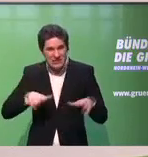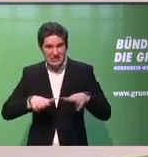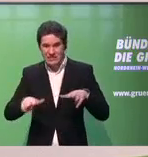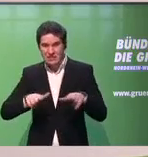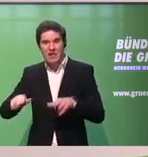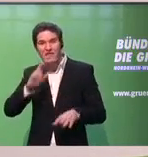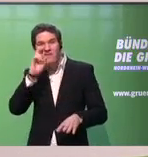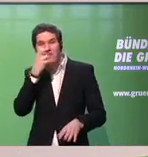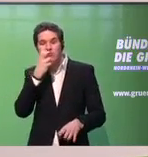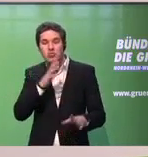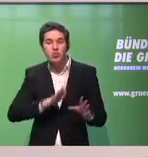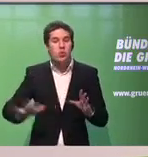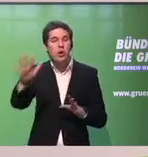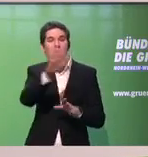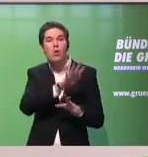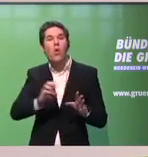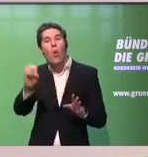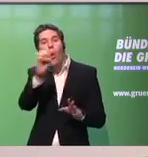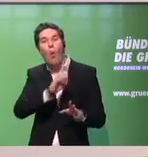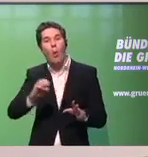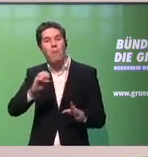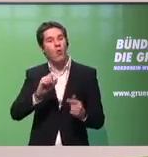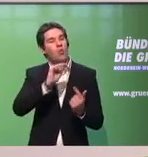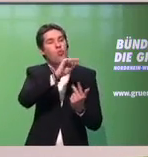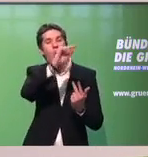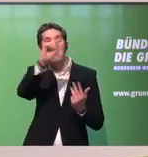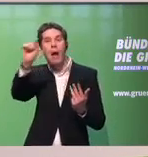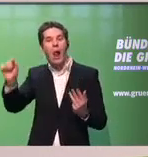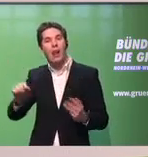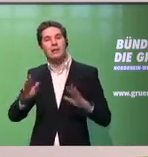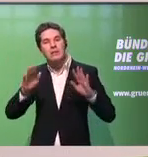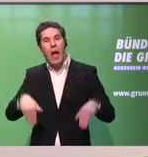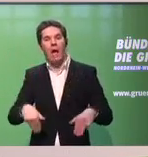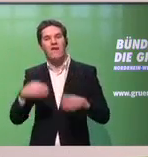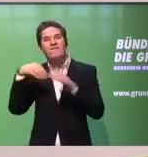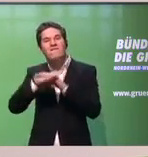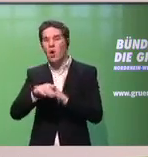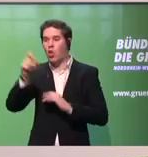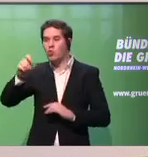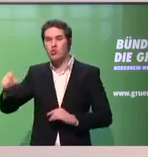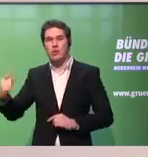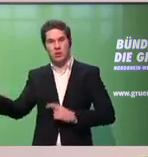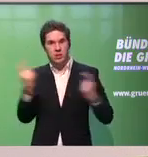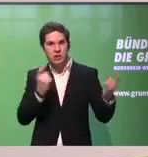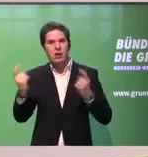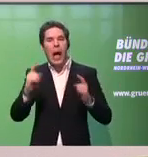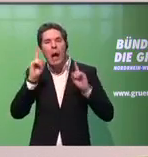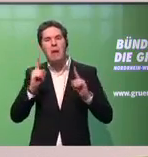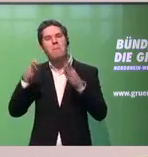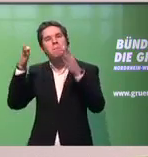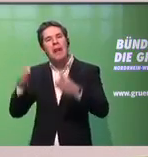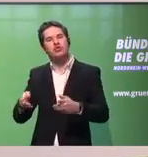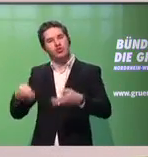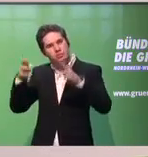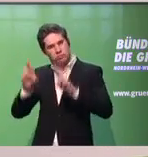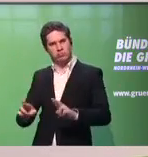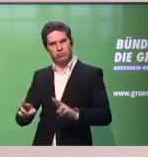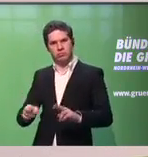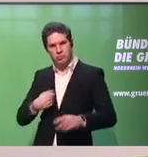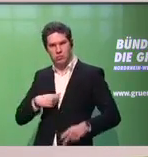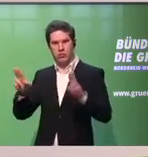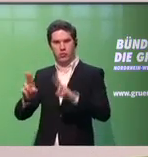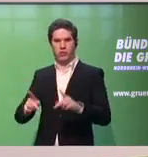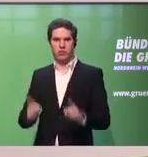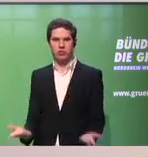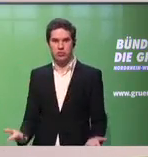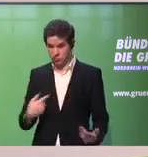Europa überhaupt gewährleistet wird, dass Flüchtlinge menschenwürdig behandelt werden. Ich war sehr oft